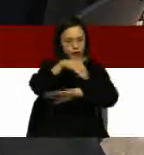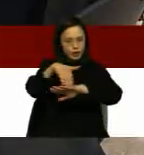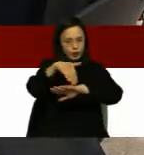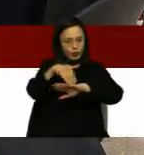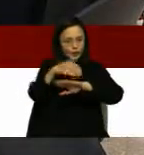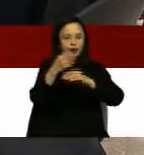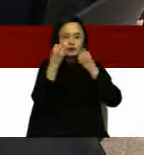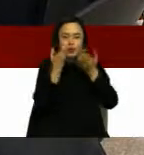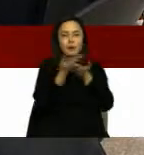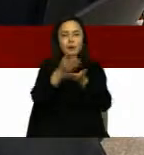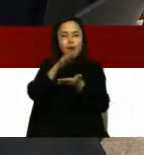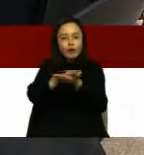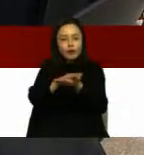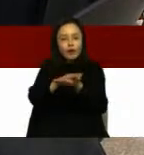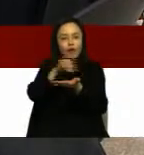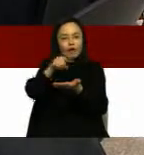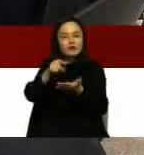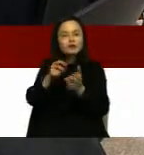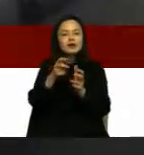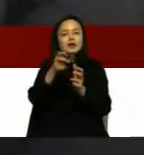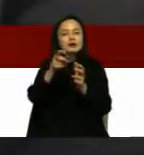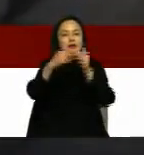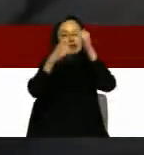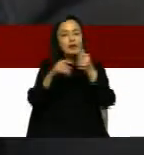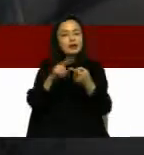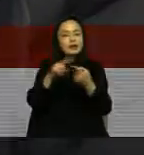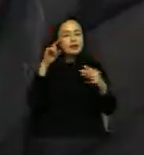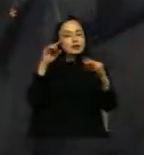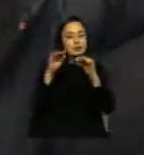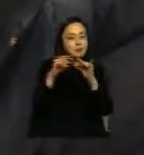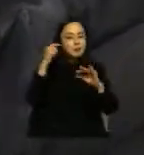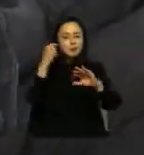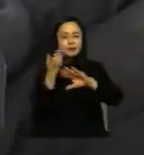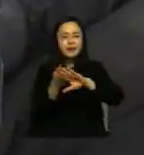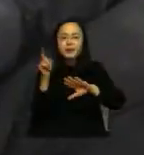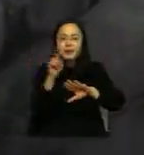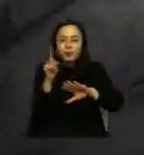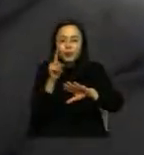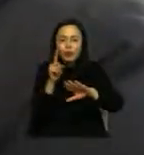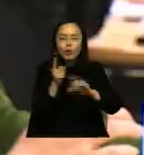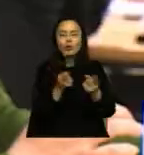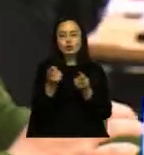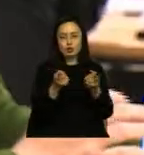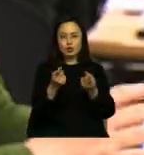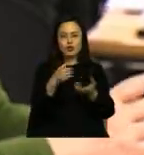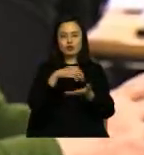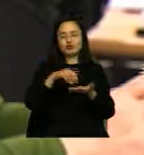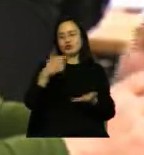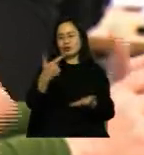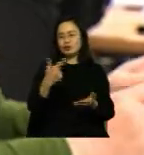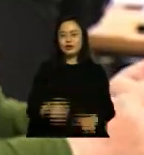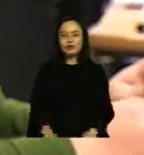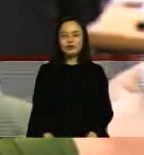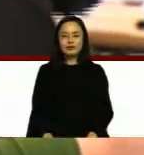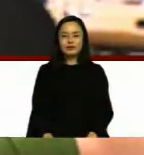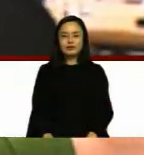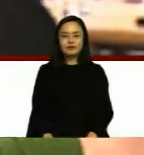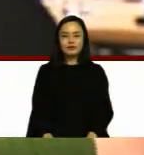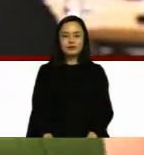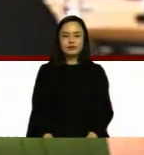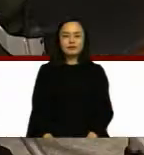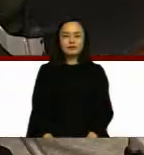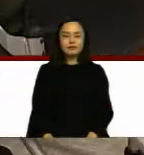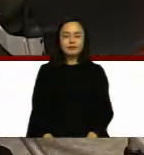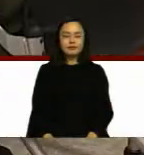찬반 의사를 묻는 조정 요청 안건 6건이었습니다. 이 과정을 함께한 한국 매니페스토 실천본부에